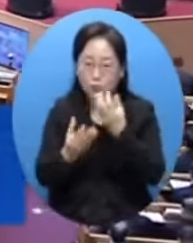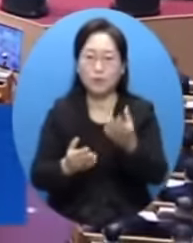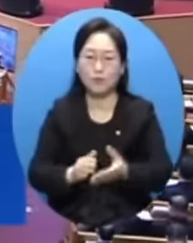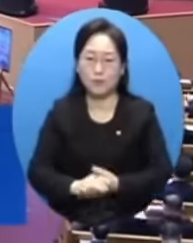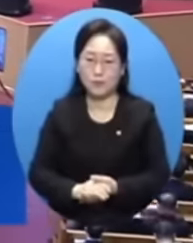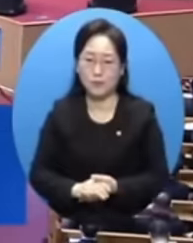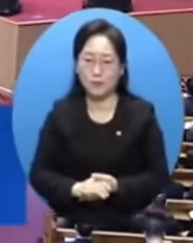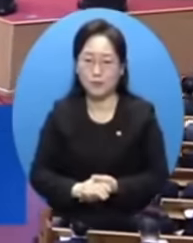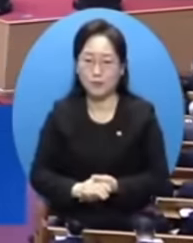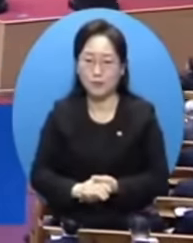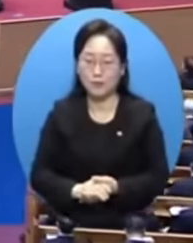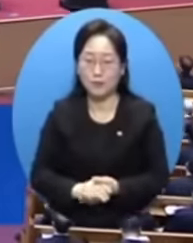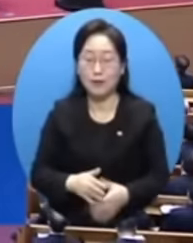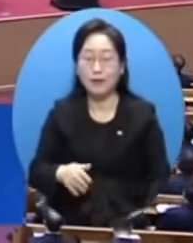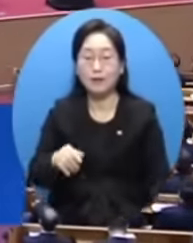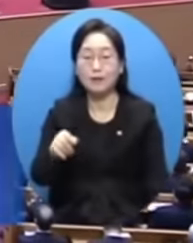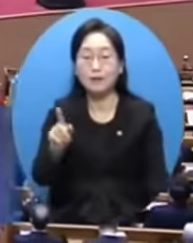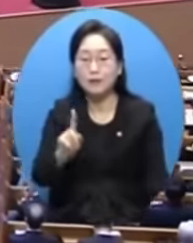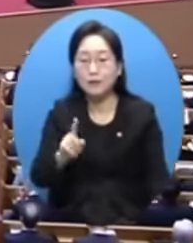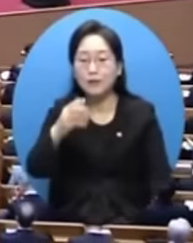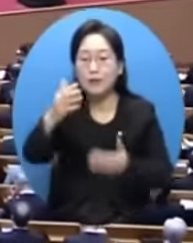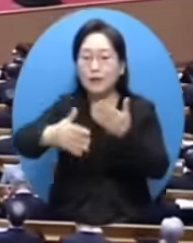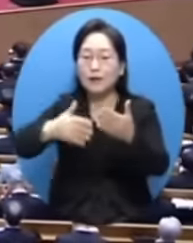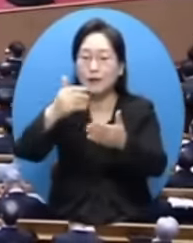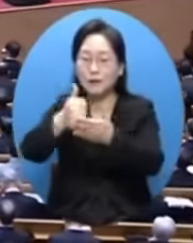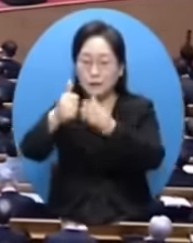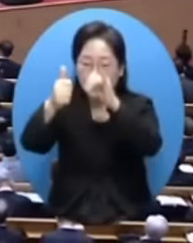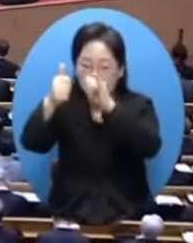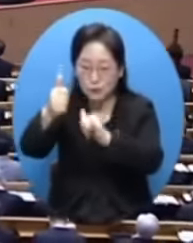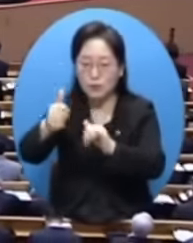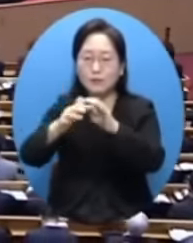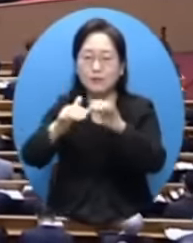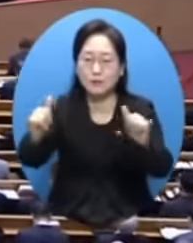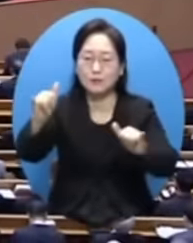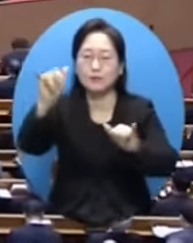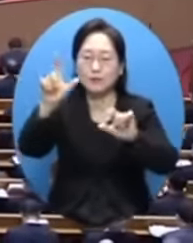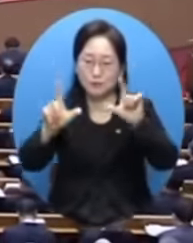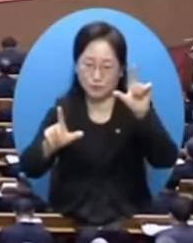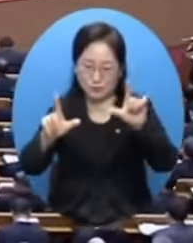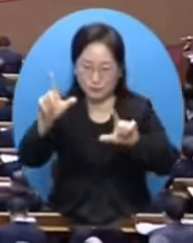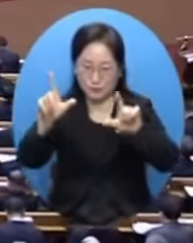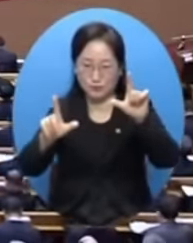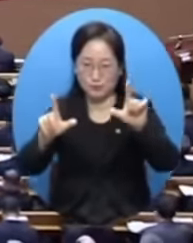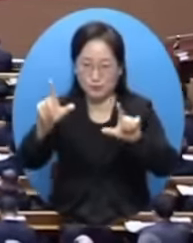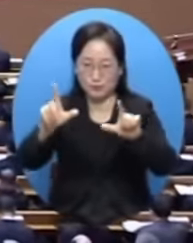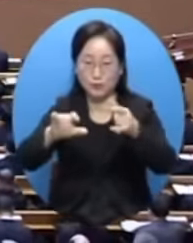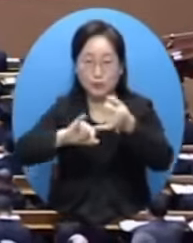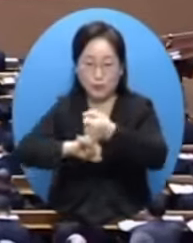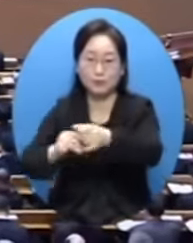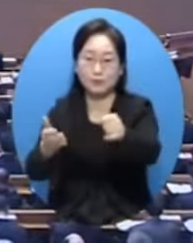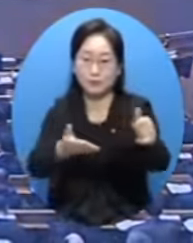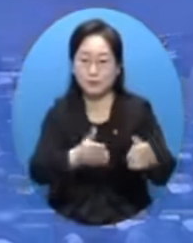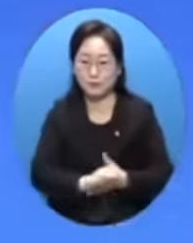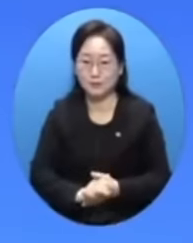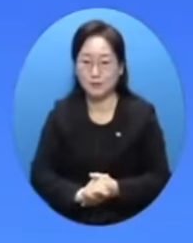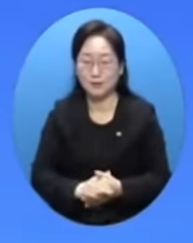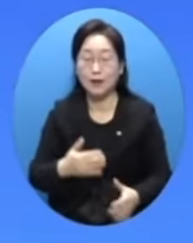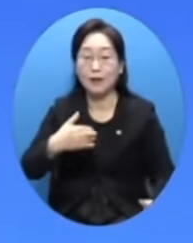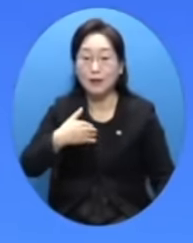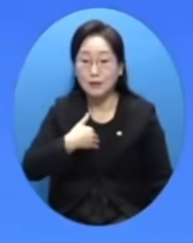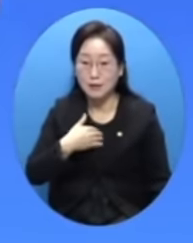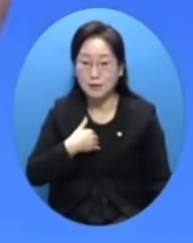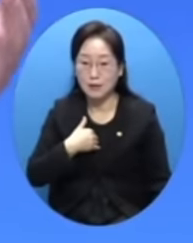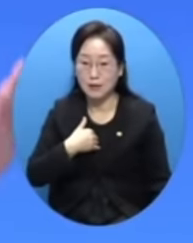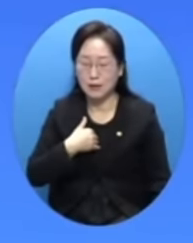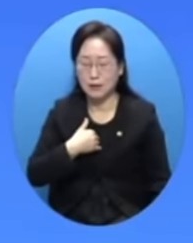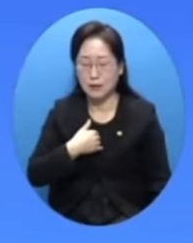때문입니다 이것이 하나님을 섬기는 자들의 우리들의 모습이 돼야 되는 것입니다 내가 나된